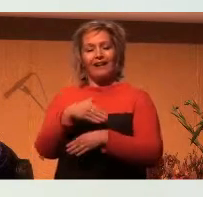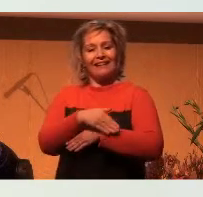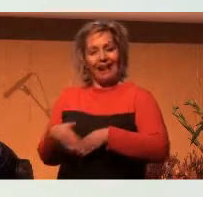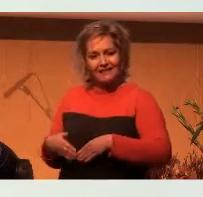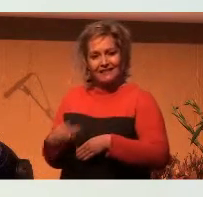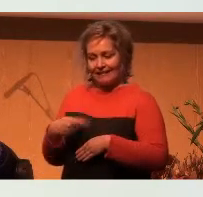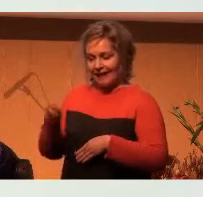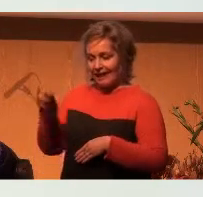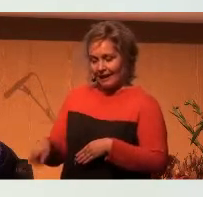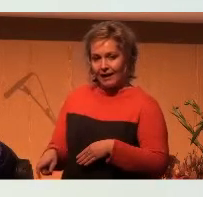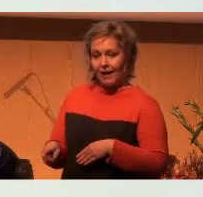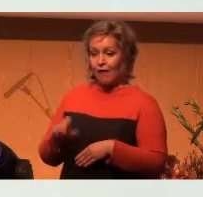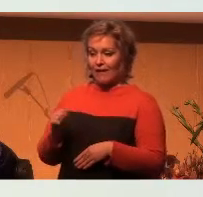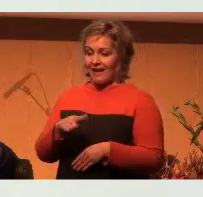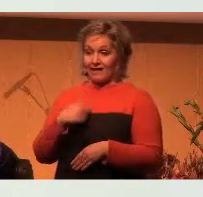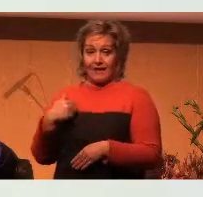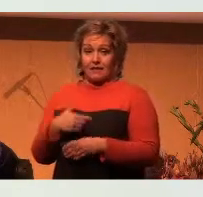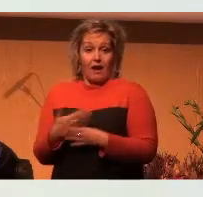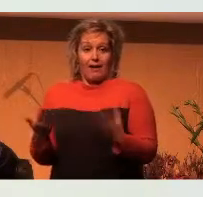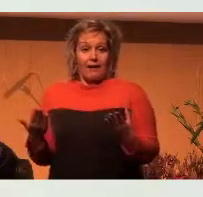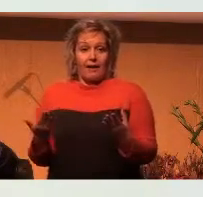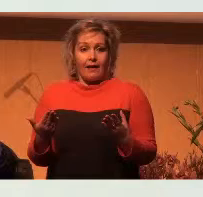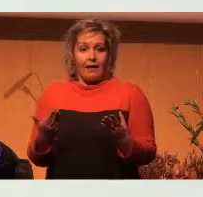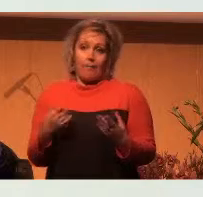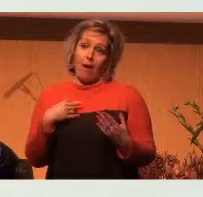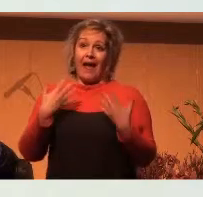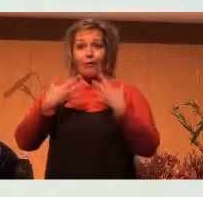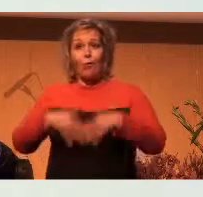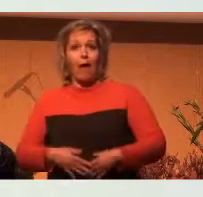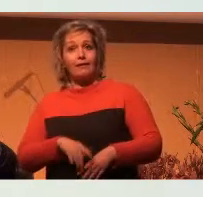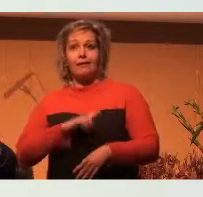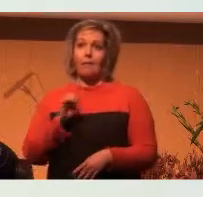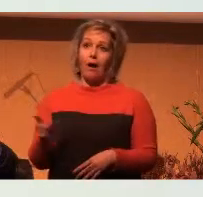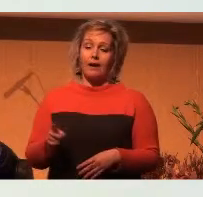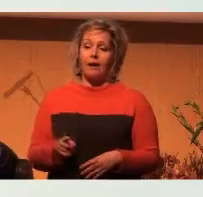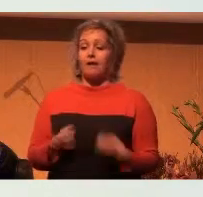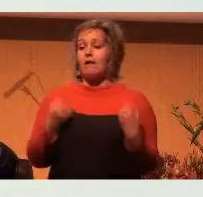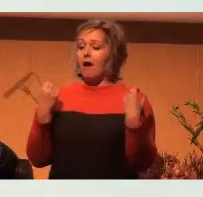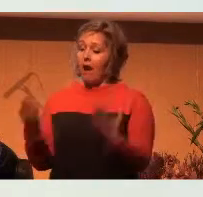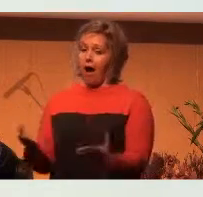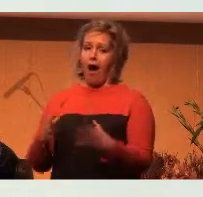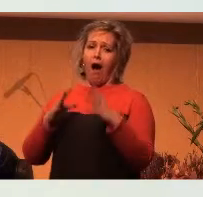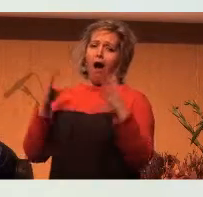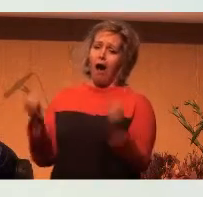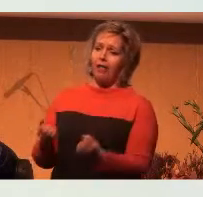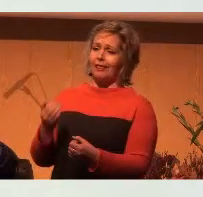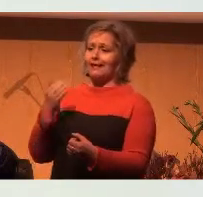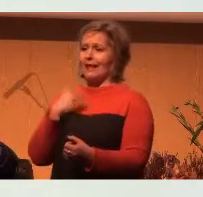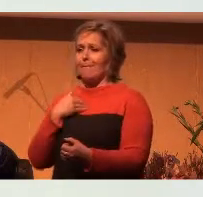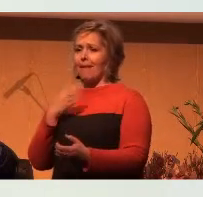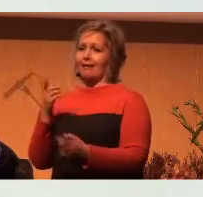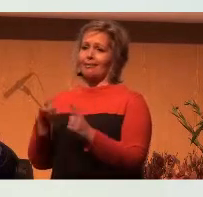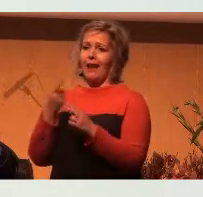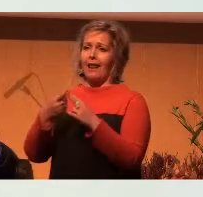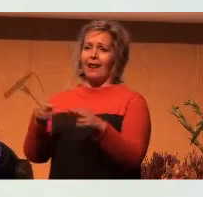grenser, fordi vi skal ikke uten videre la absolutt alle stemmer telle